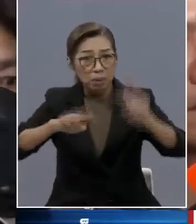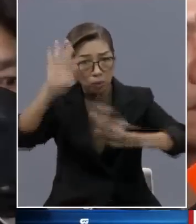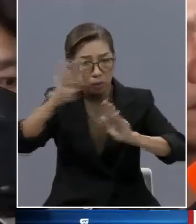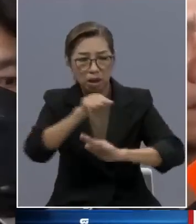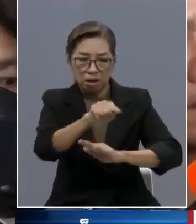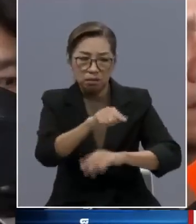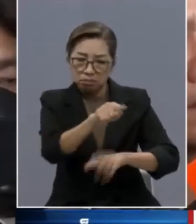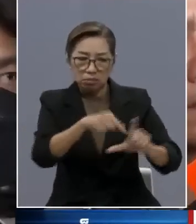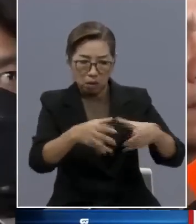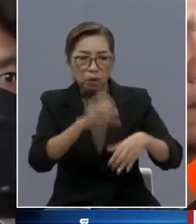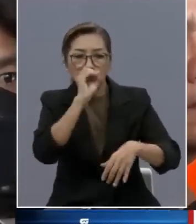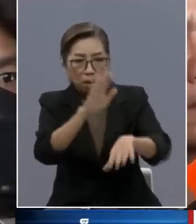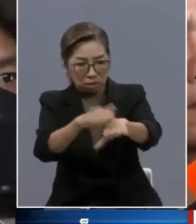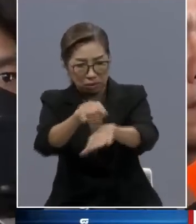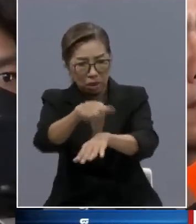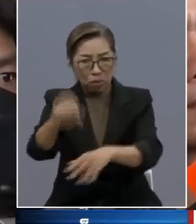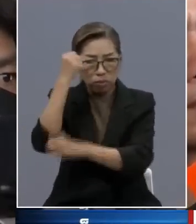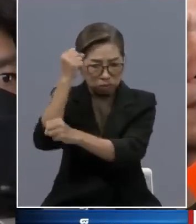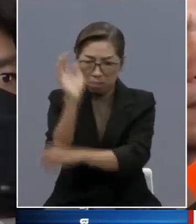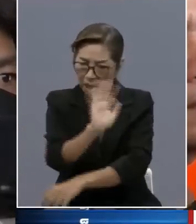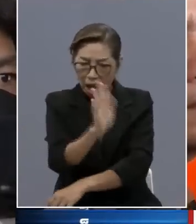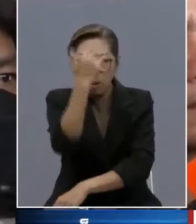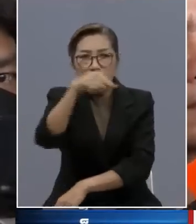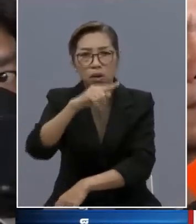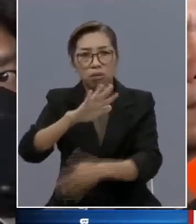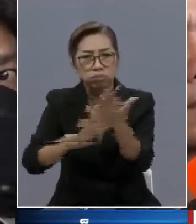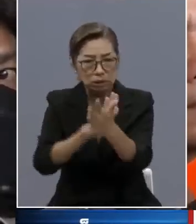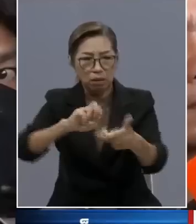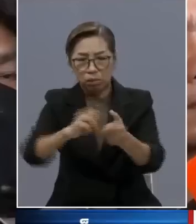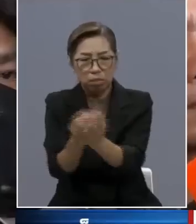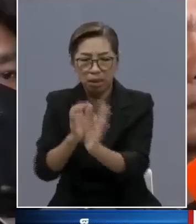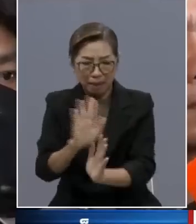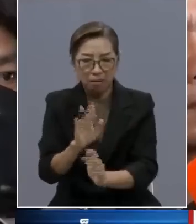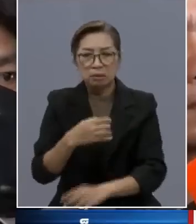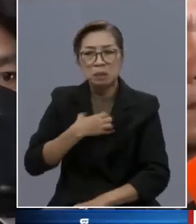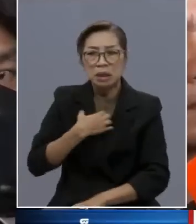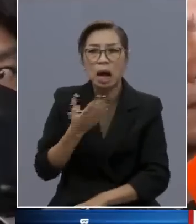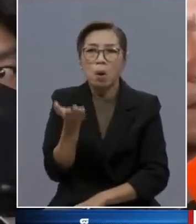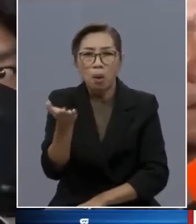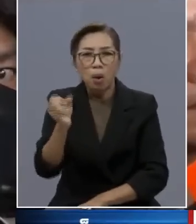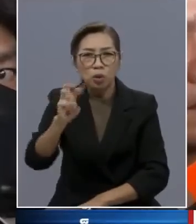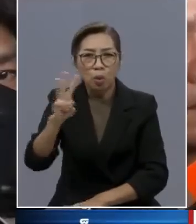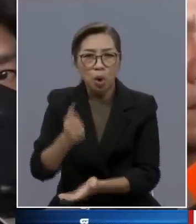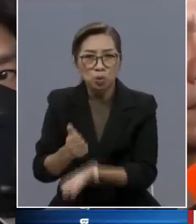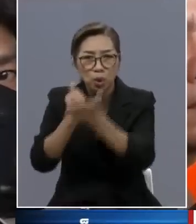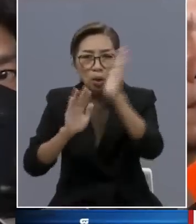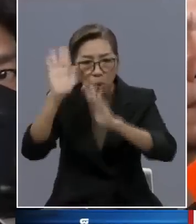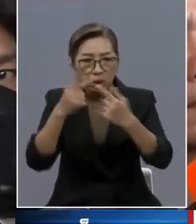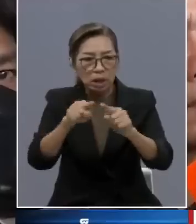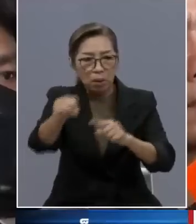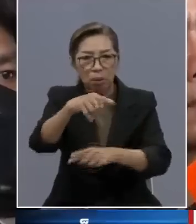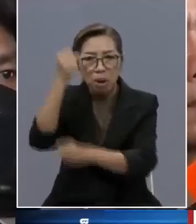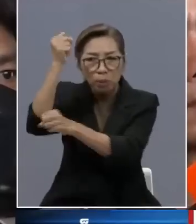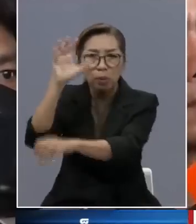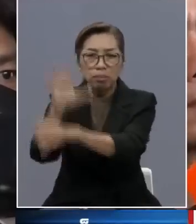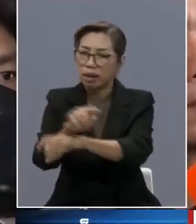ทำอย่ามาเคลื่อนไหวบ้านเมืองจะมีแต่ความขัดแย้งจะไปขอเสียงสว.แต่ไปชุมนุมกดดันเขาทำให้การจัดตั้งรัฐบาลอาจสะ